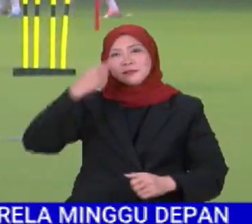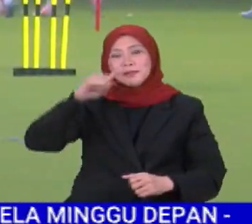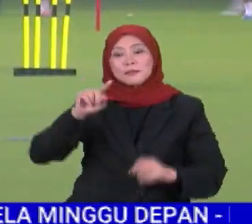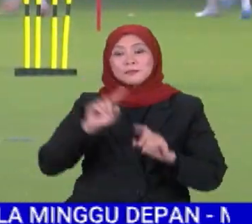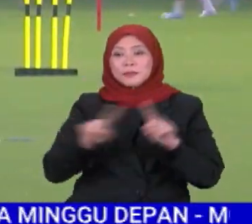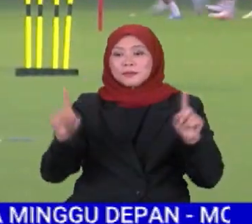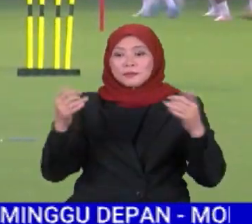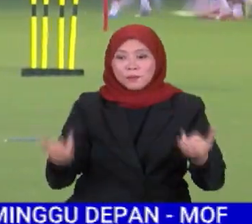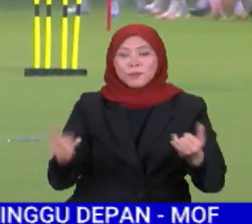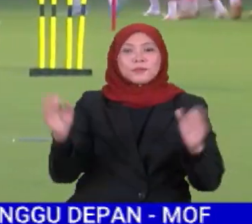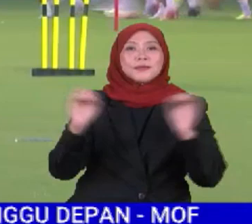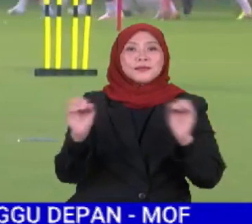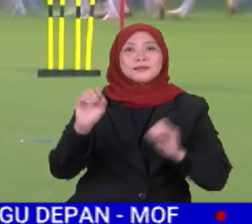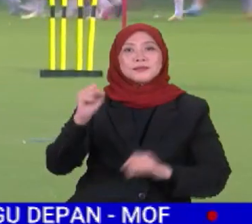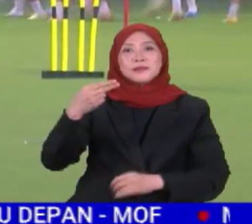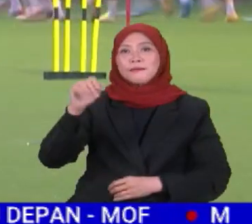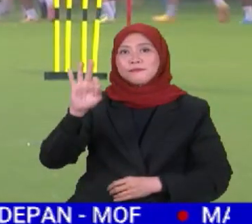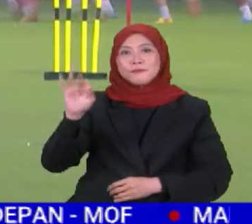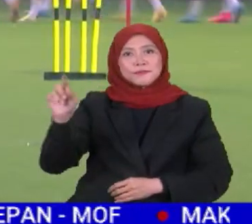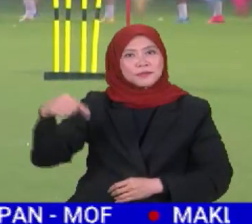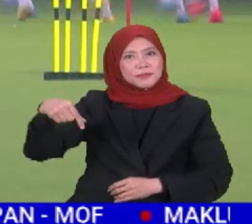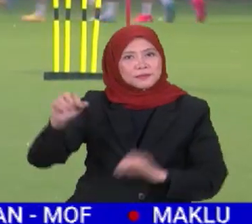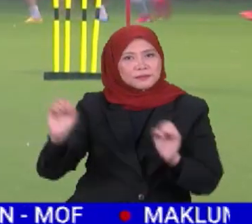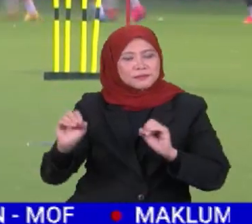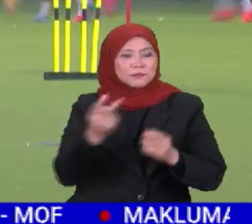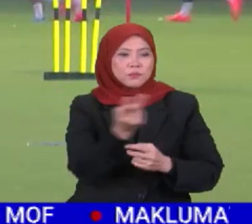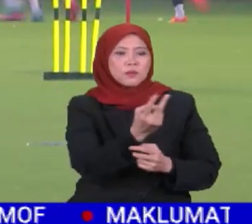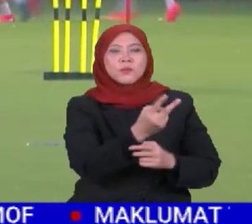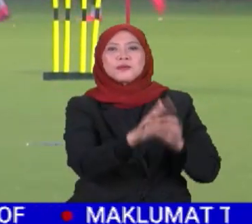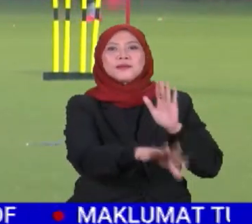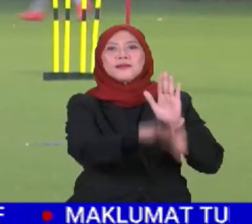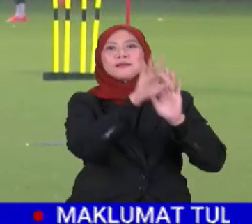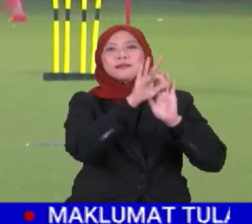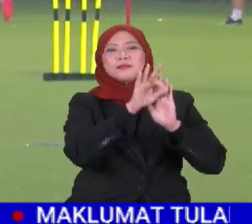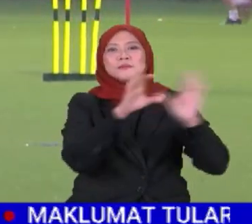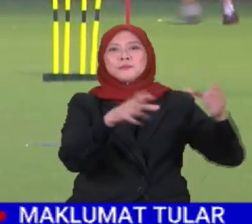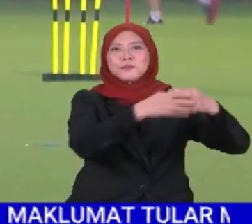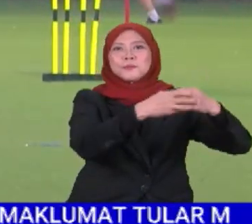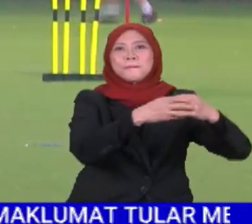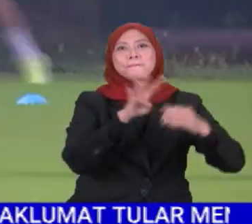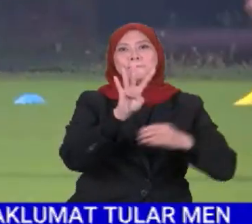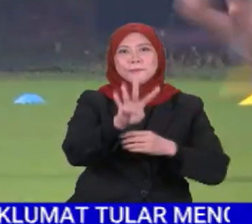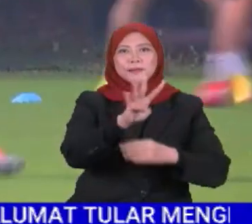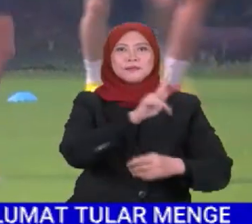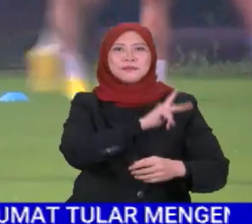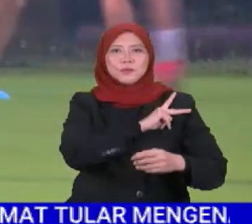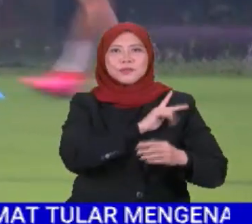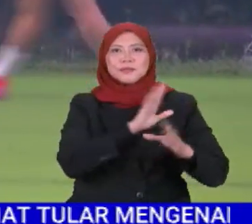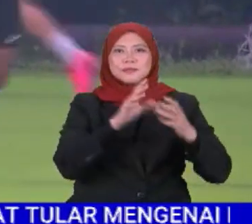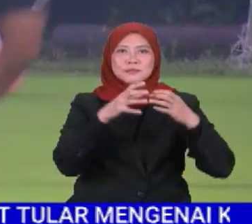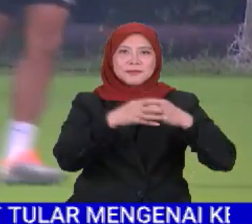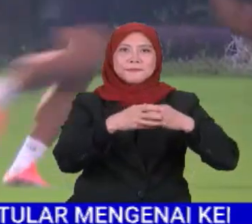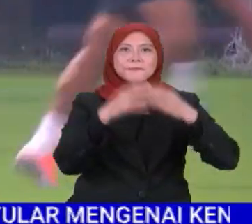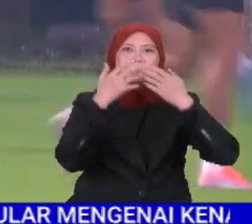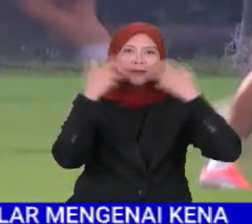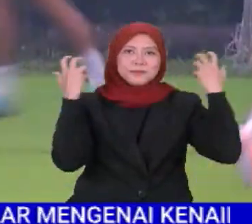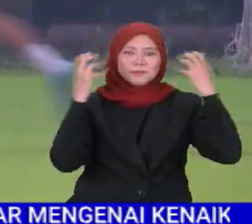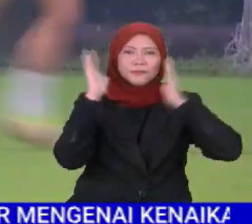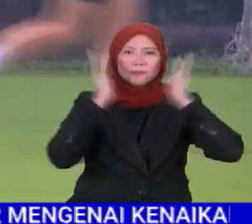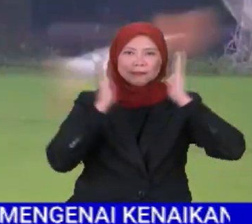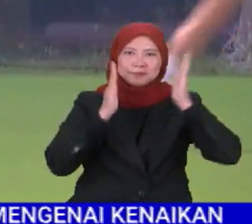bagi Champion eff menyaksikan Brandon dan faisal dilantik membentuk gandengan 4 Kapten Harimau melaya